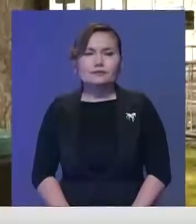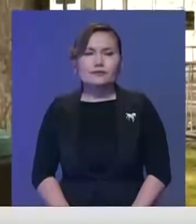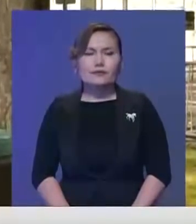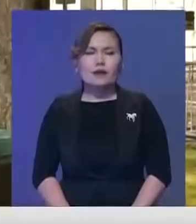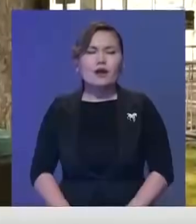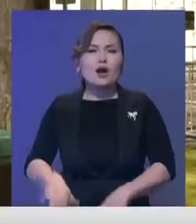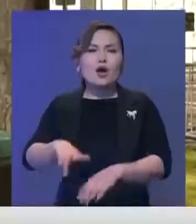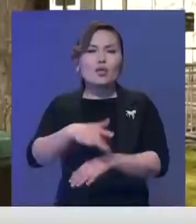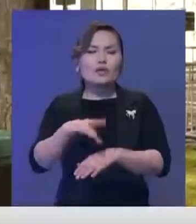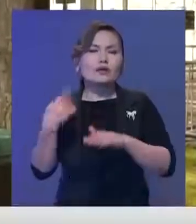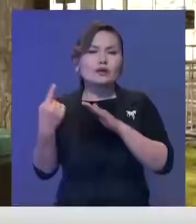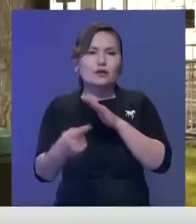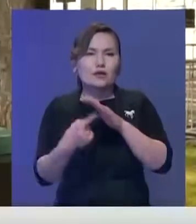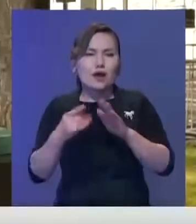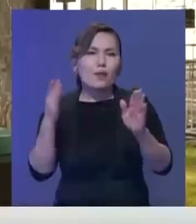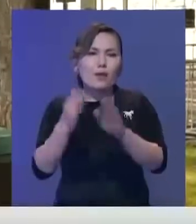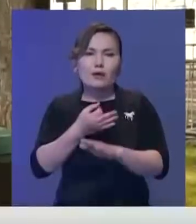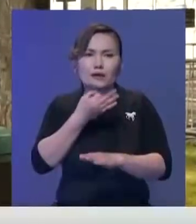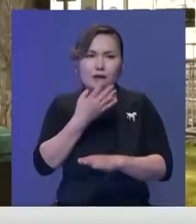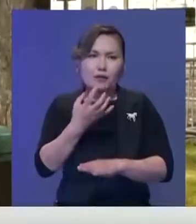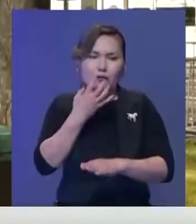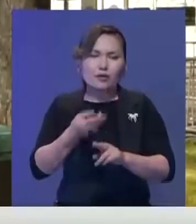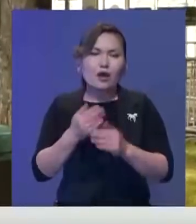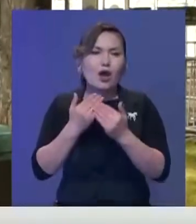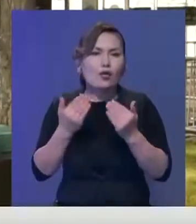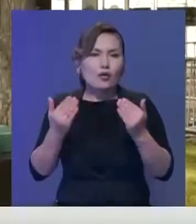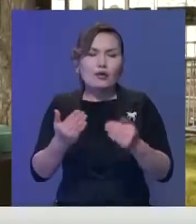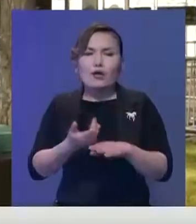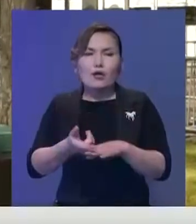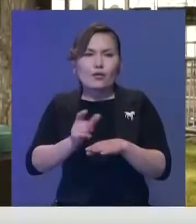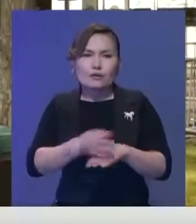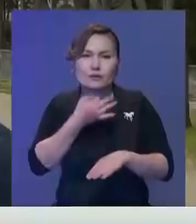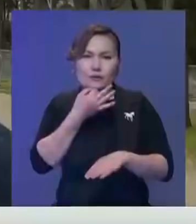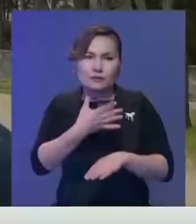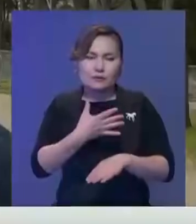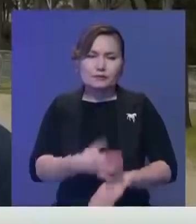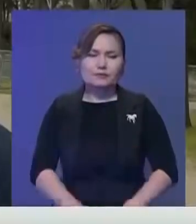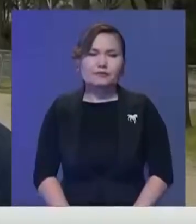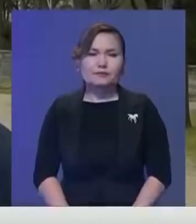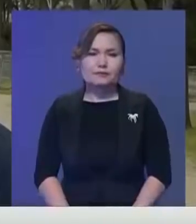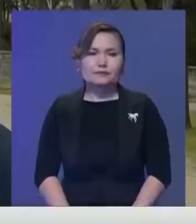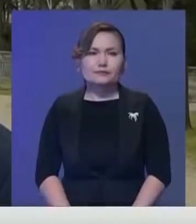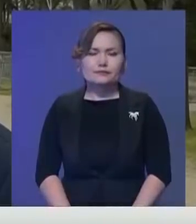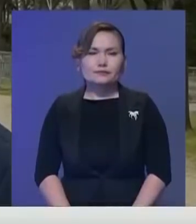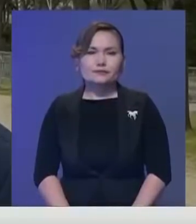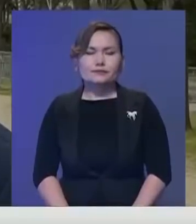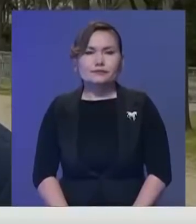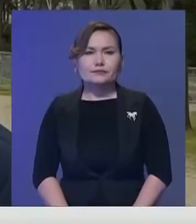Көшеде серуендеп жүрміз, ауа райы тамаша, мына көрме бізге керемет көңіл күй сыйлайды.